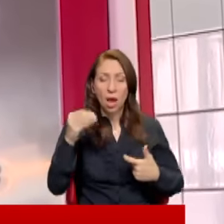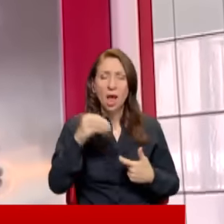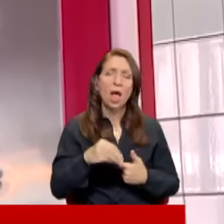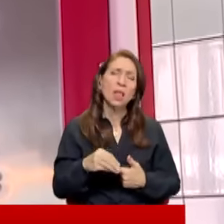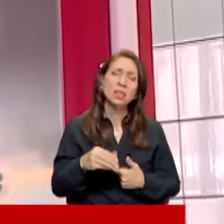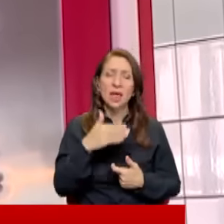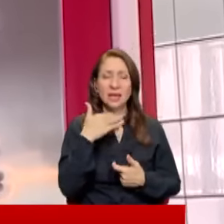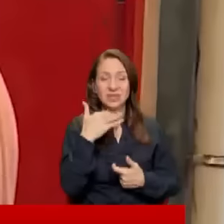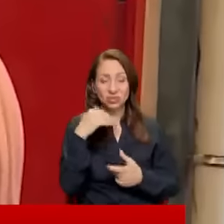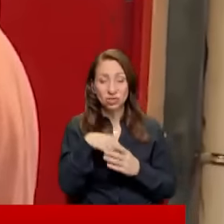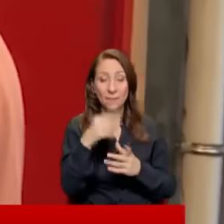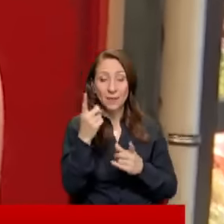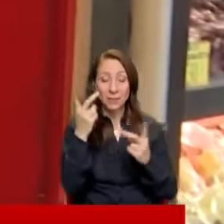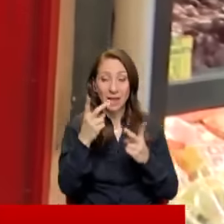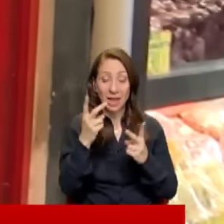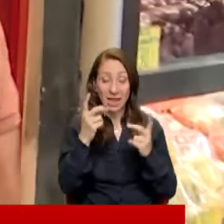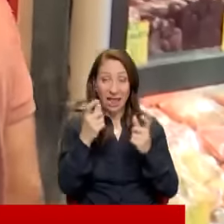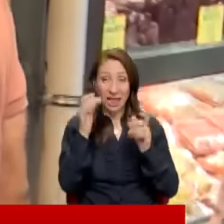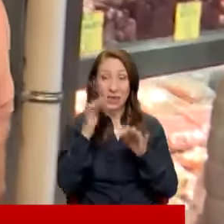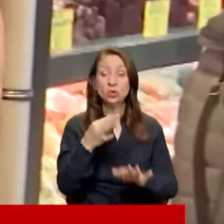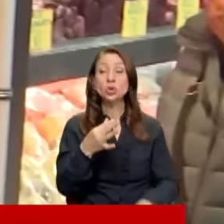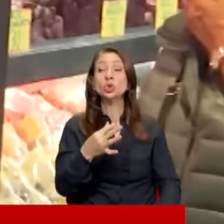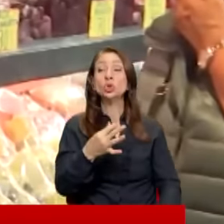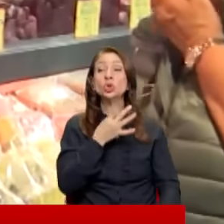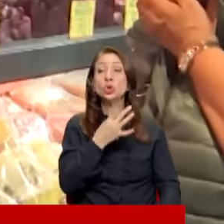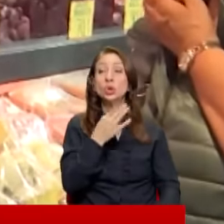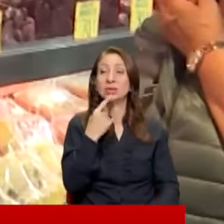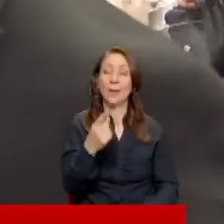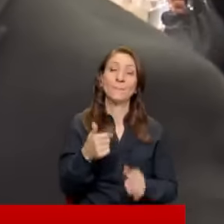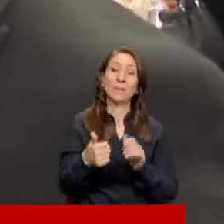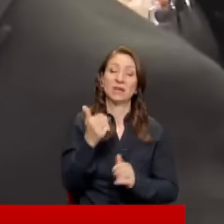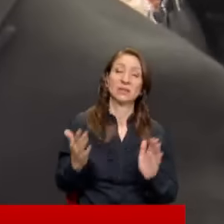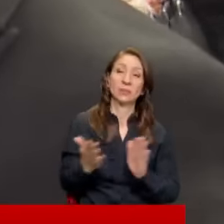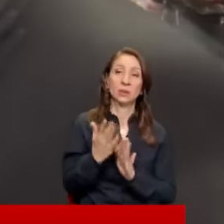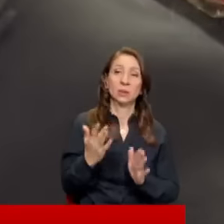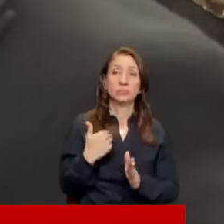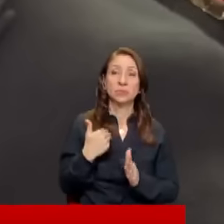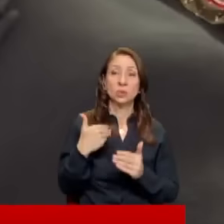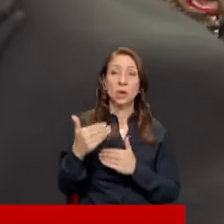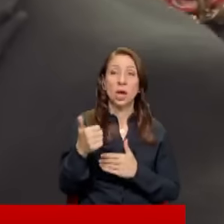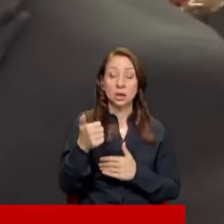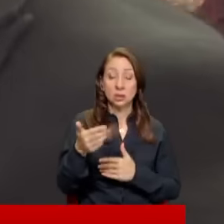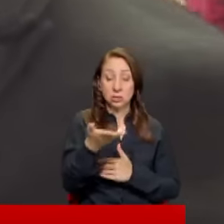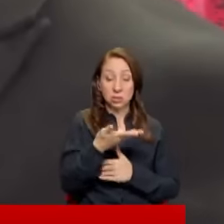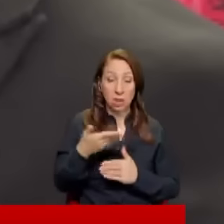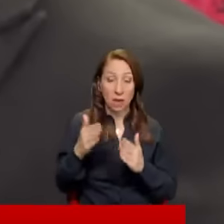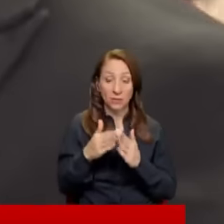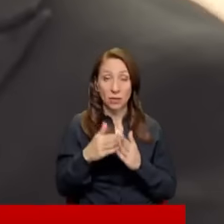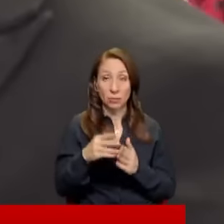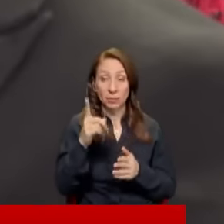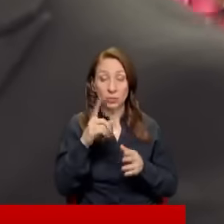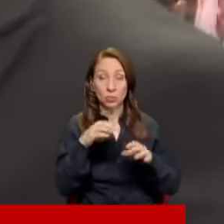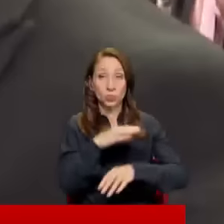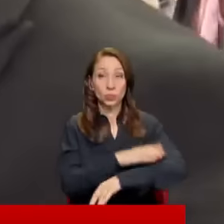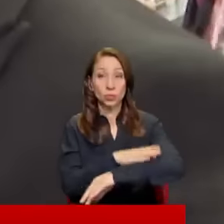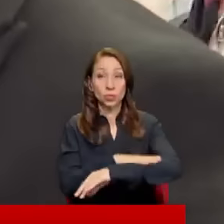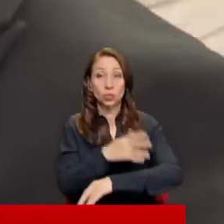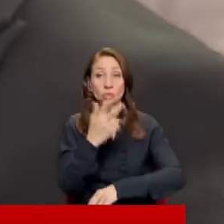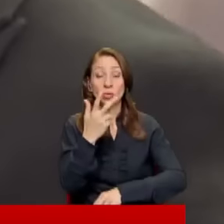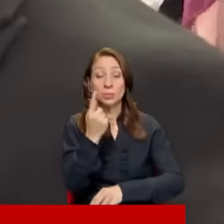et için belli bir noktaya geldi şükür diyen bakana tepki göster but bize uzak 6 kişilik evde Bir but 3 kilo geliyor